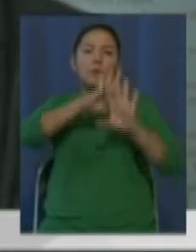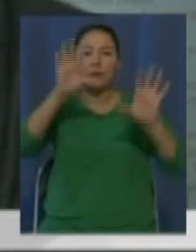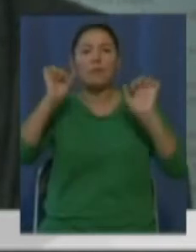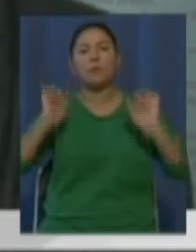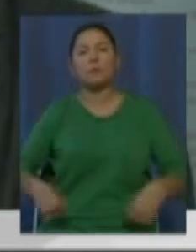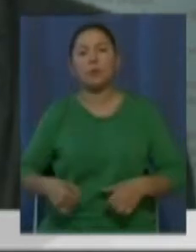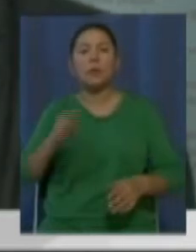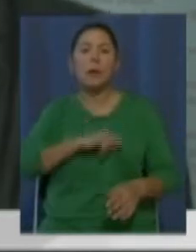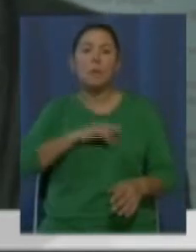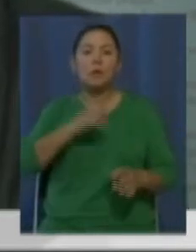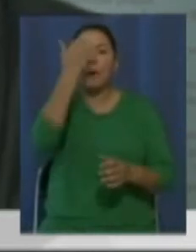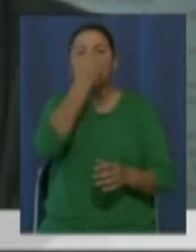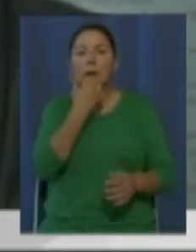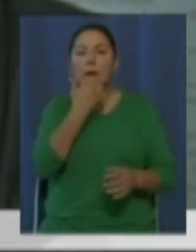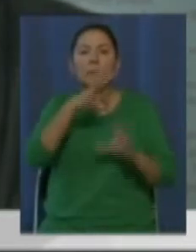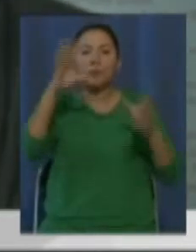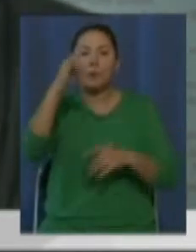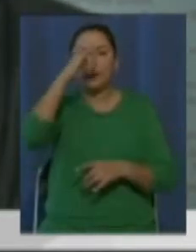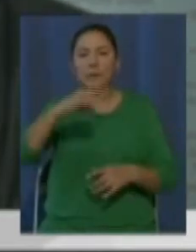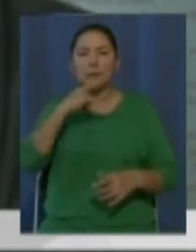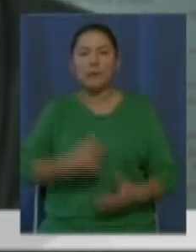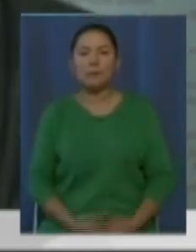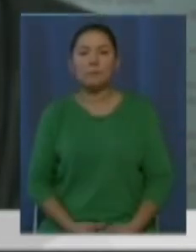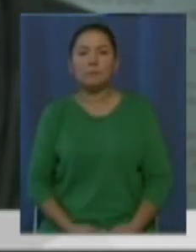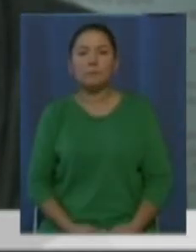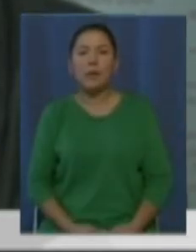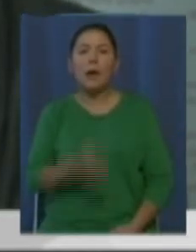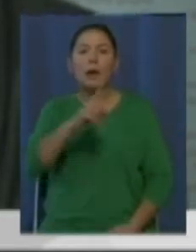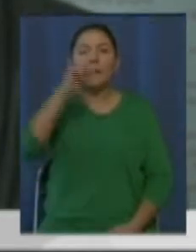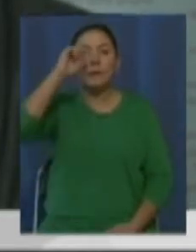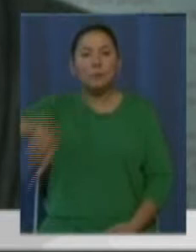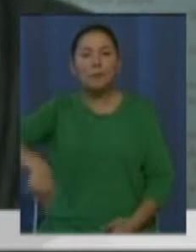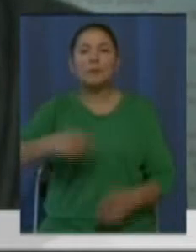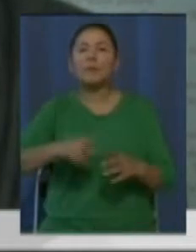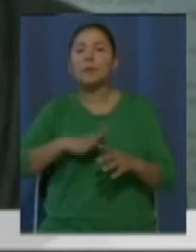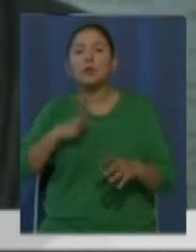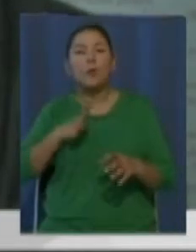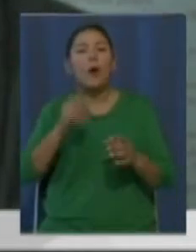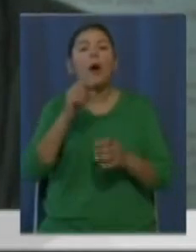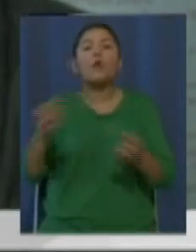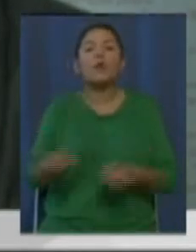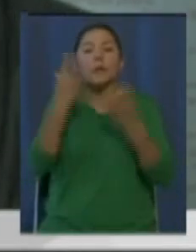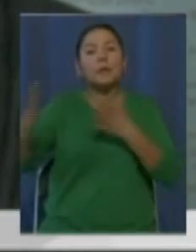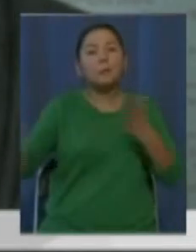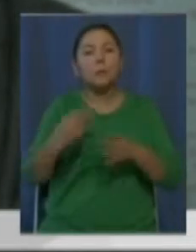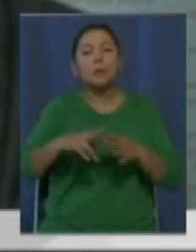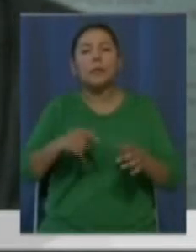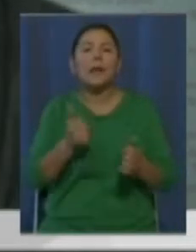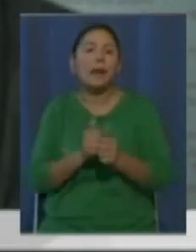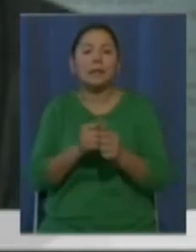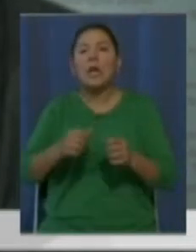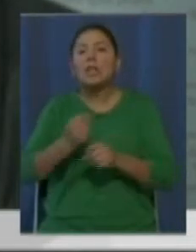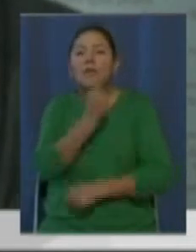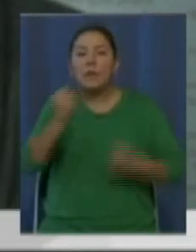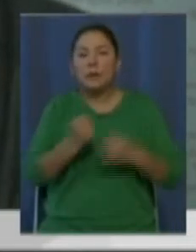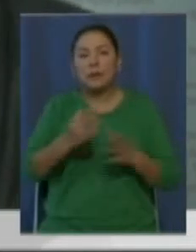сол жаңағы өздерінің тиісті бағыттары бойынша көмегін, мемлекеттің көмегін алу керек, сол бағытта жұмыс